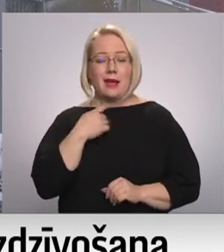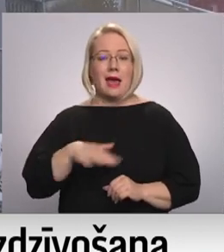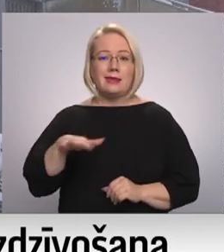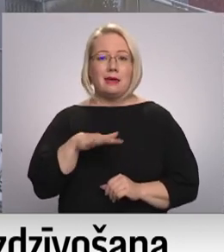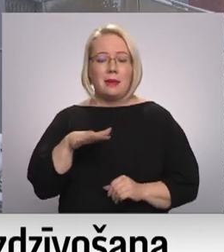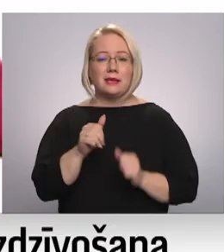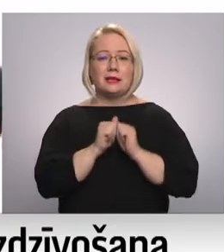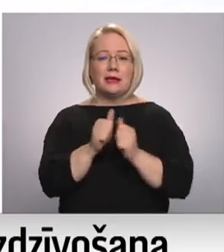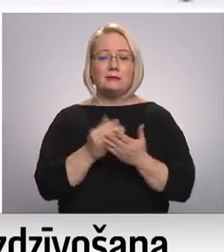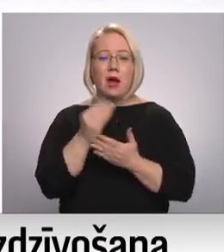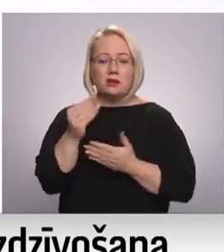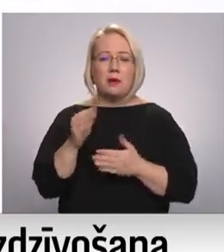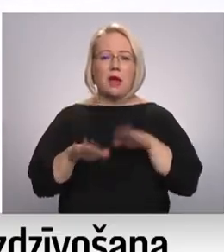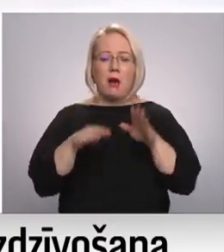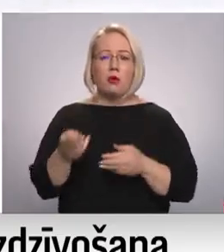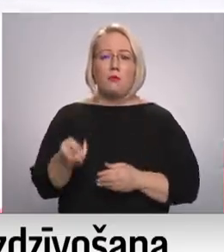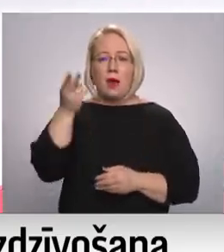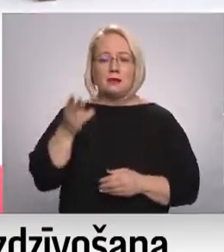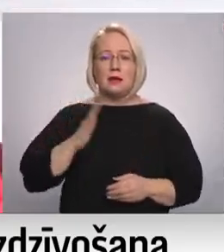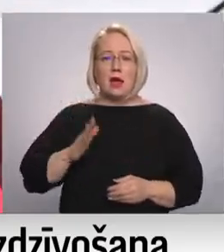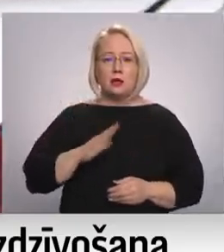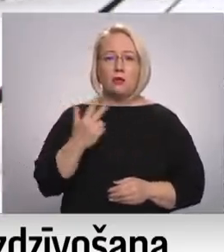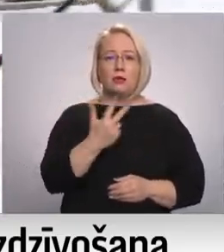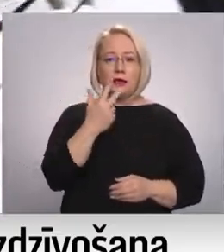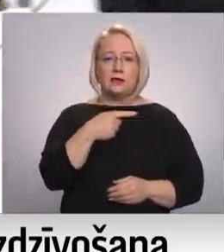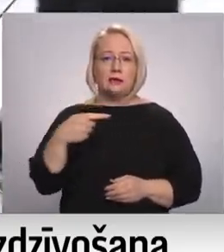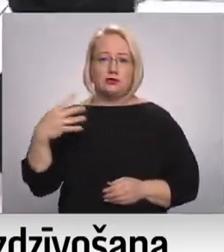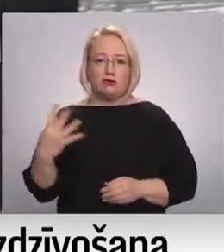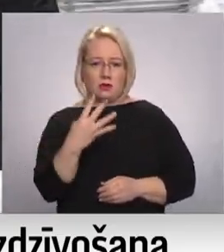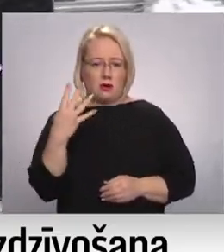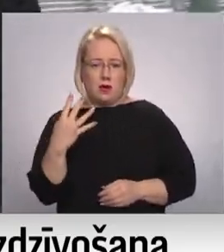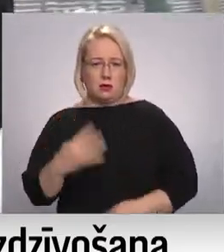līdzmaksājumu rindā pēc kāpņu pacēlā ir jāgaida no 3 līdz 4 gadiem.